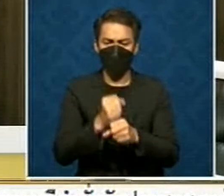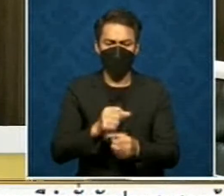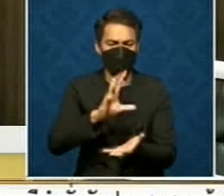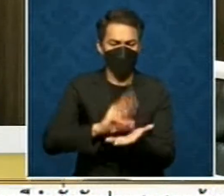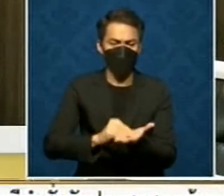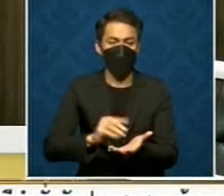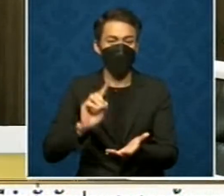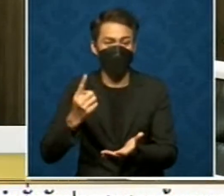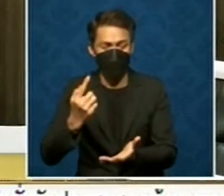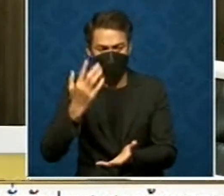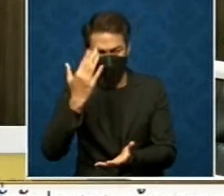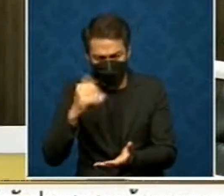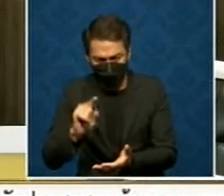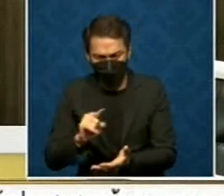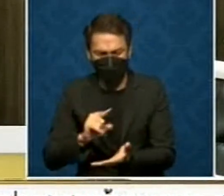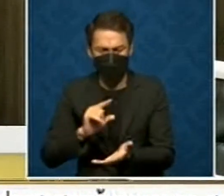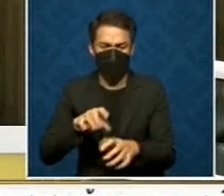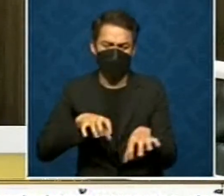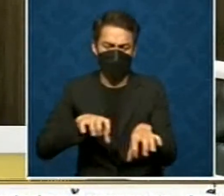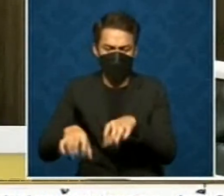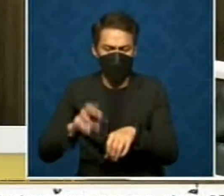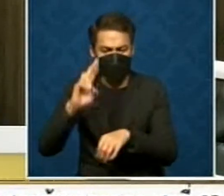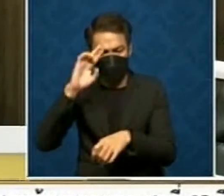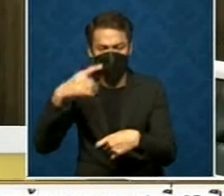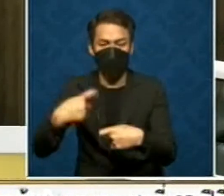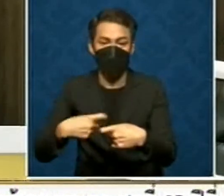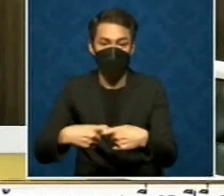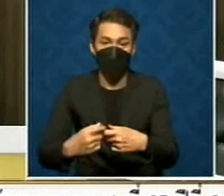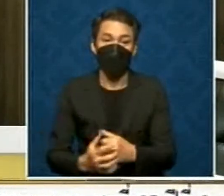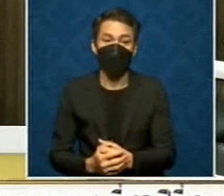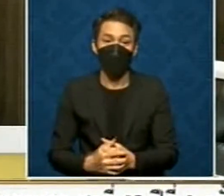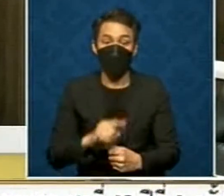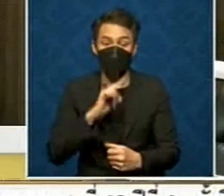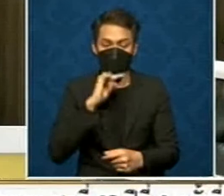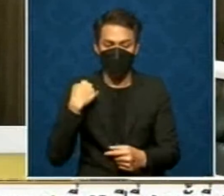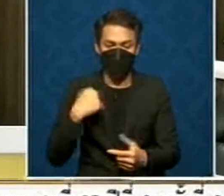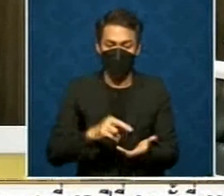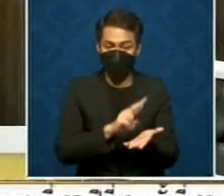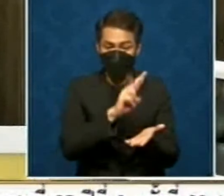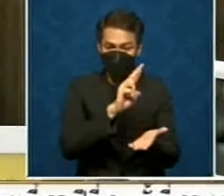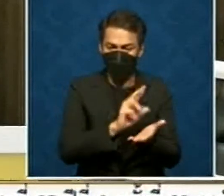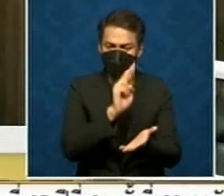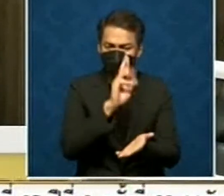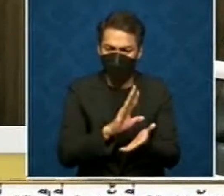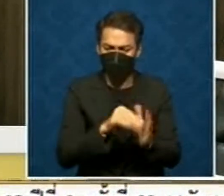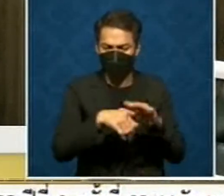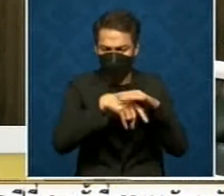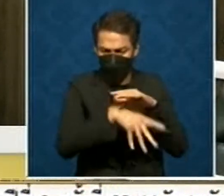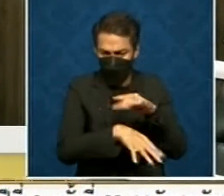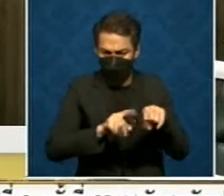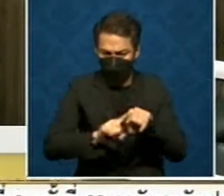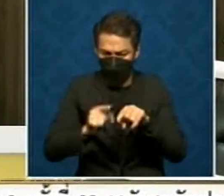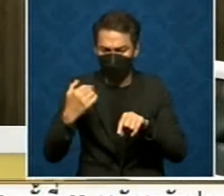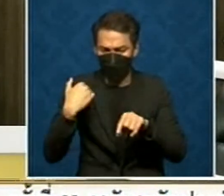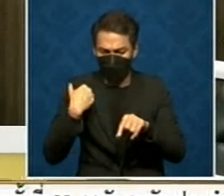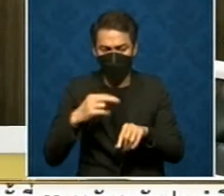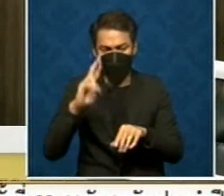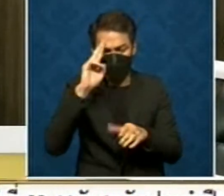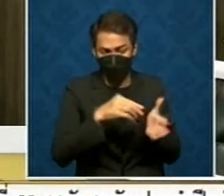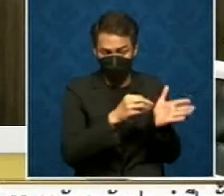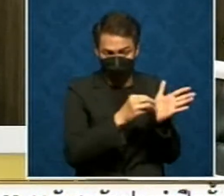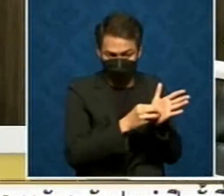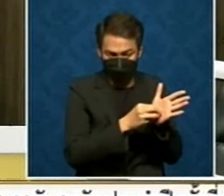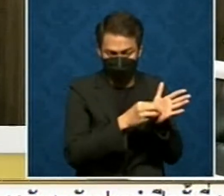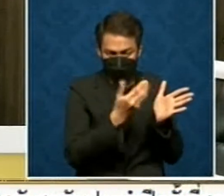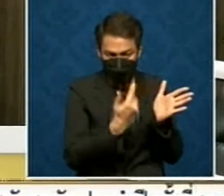้แล้เมเราทำข้อมูล ทำ Mapping ของ Eco System แล้วเราจะสามารถวางได้วเมอเกิดโกระบาดข้ทนั่นที่นี่เราจะปิด